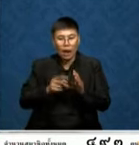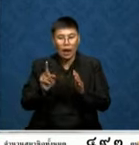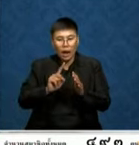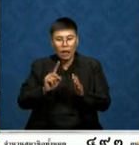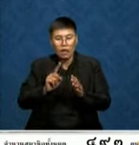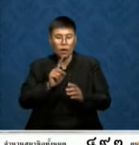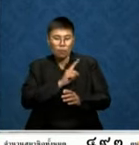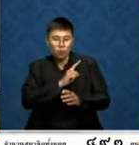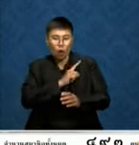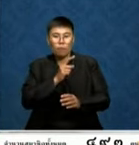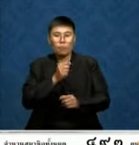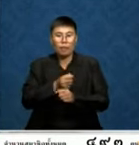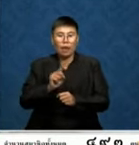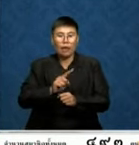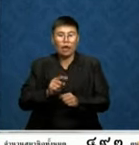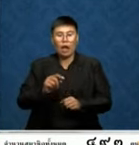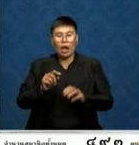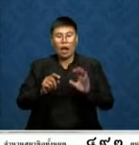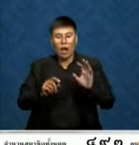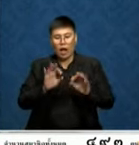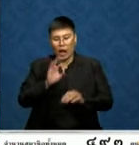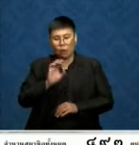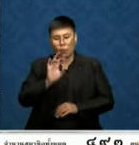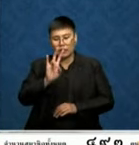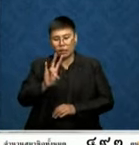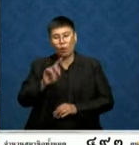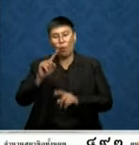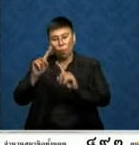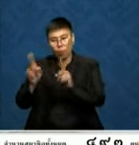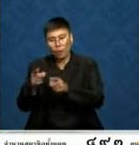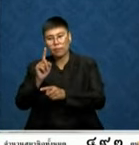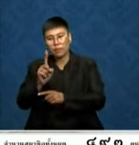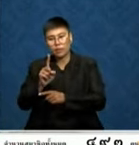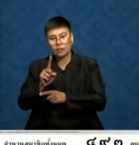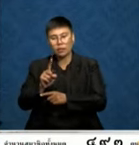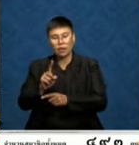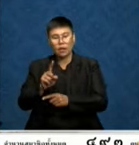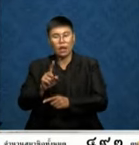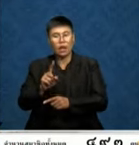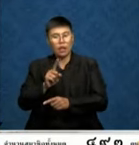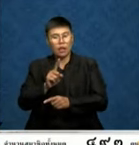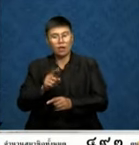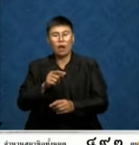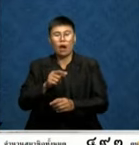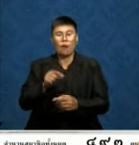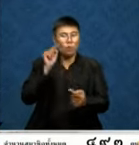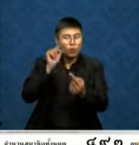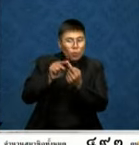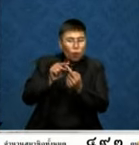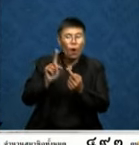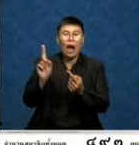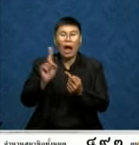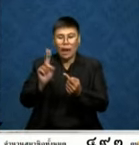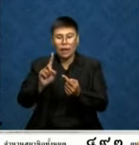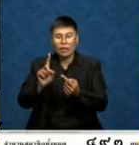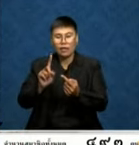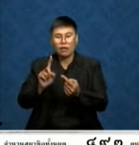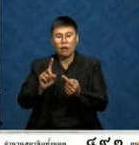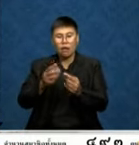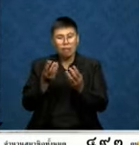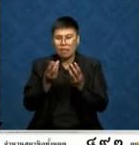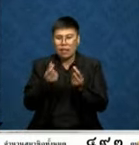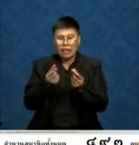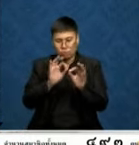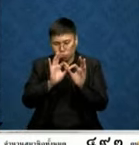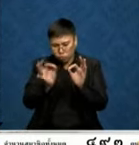ไร97วงเล็บ1มีวัตถุประสงค์อย่างไรว่า97วงเล็บ2มีวัตถุประสงค์อย่างไรแค่นี้เองครับไม่มีรายละเอียดเลยครับ